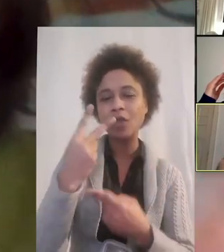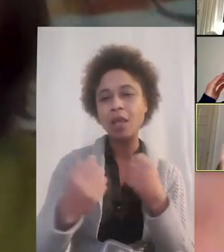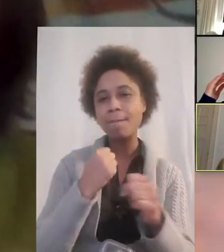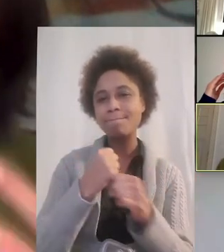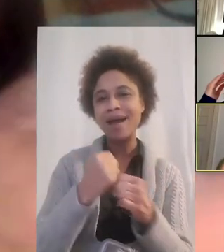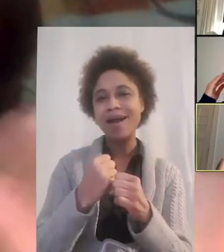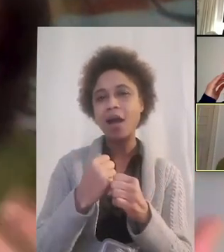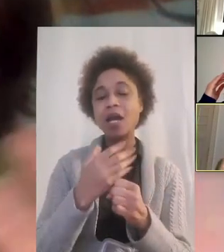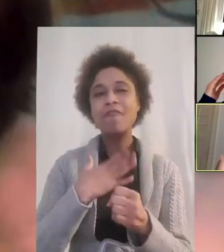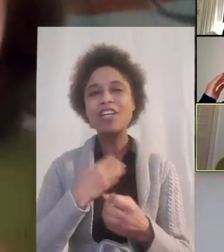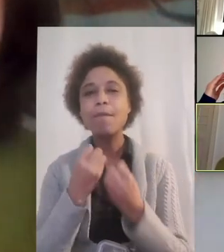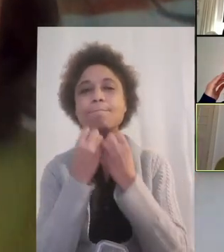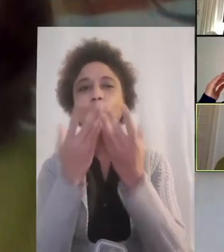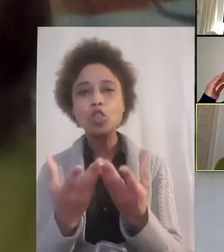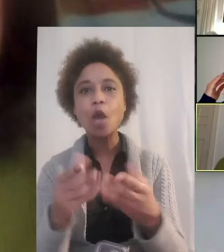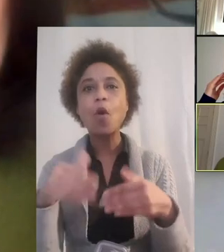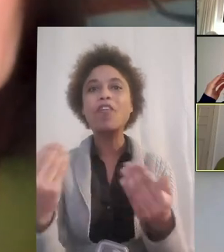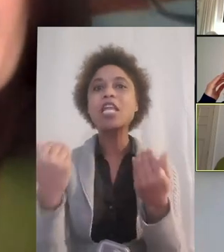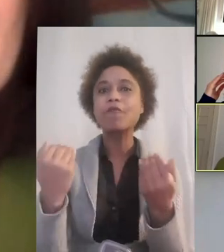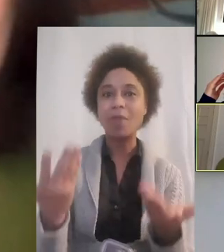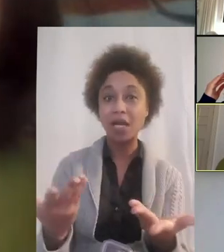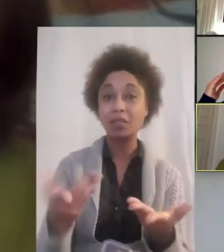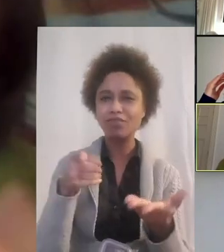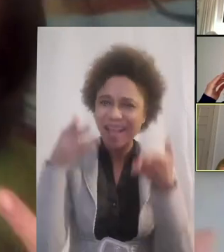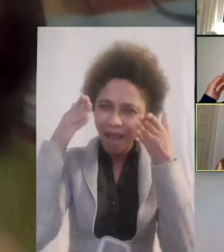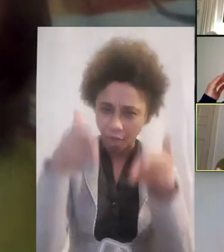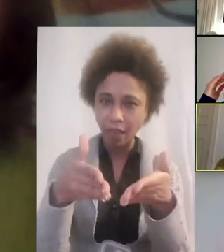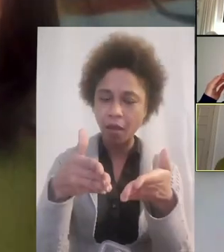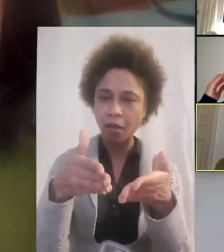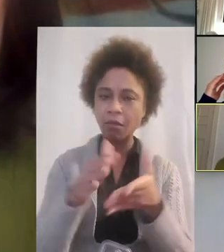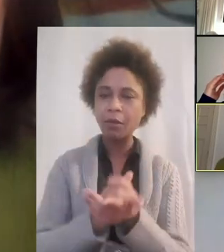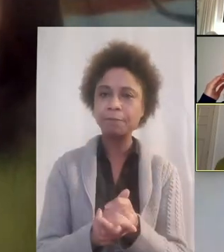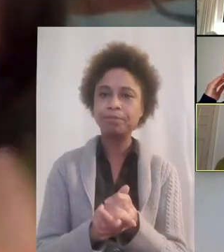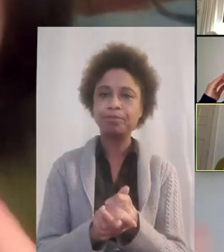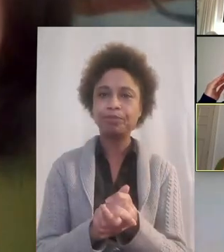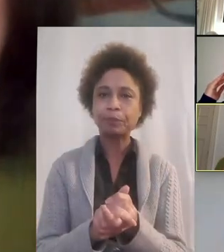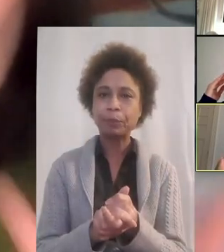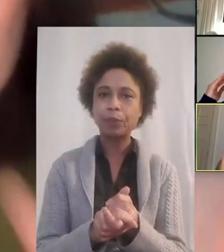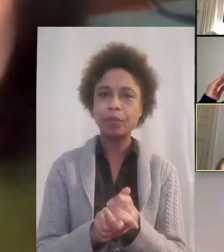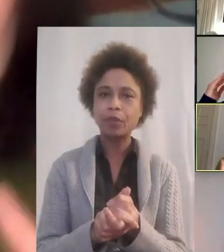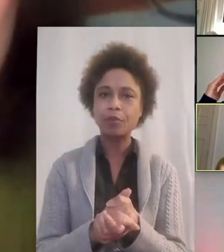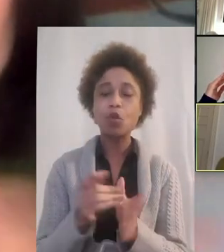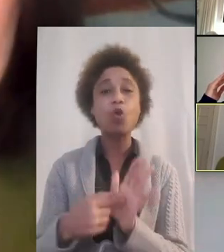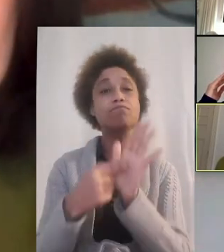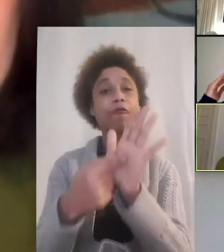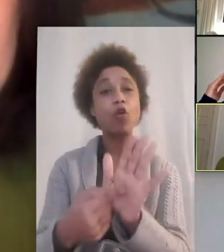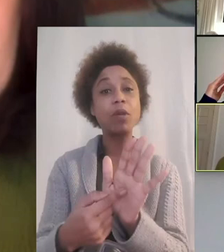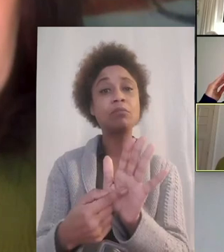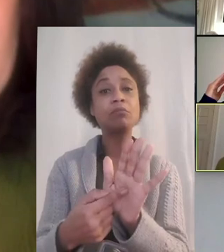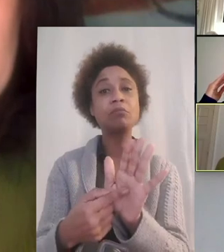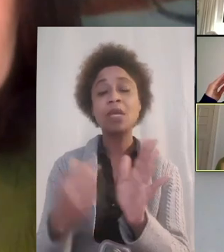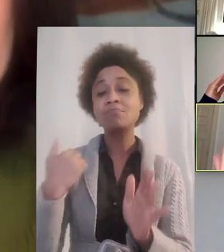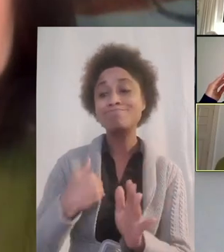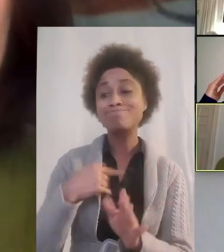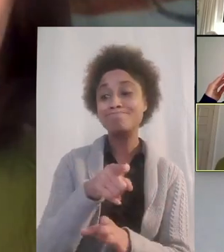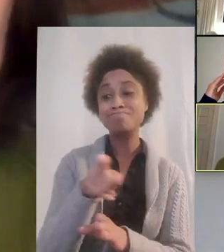je boodschappen, van je informatie, als daar aandacht voor was. En dan ook bijvoorbeeld bij mensen die